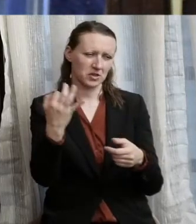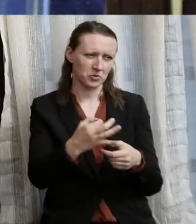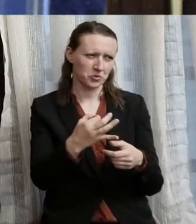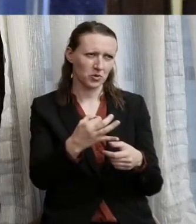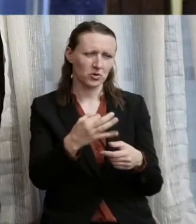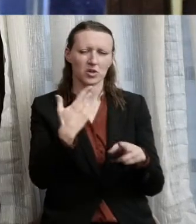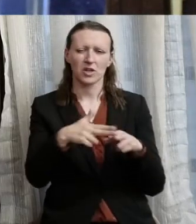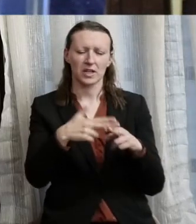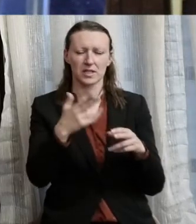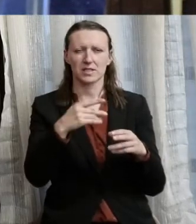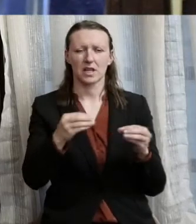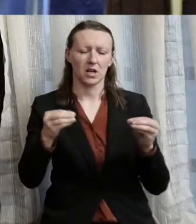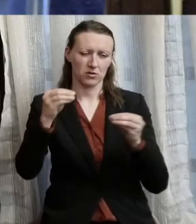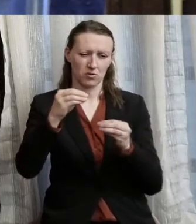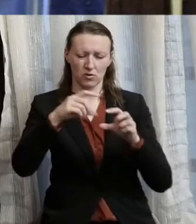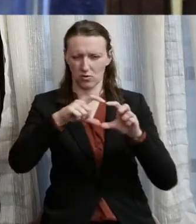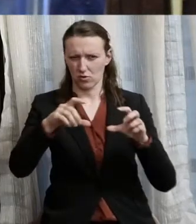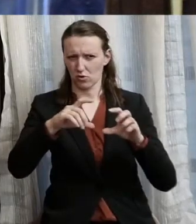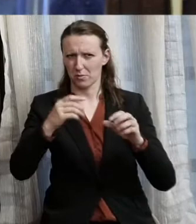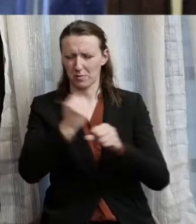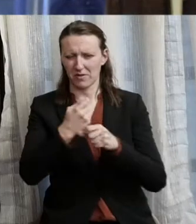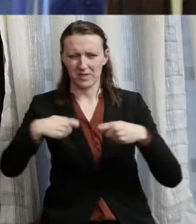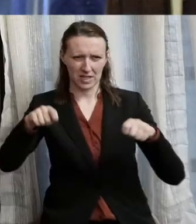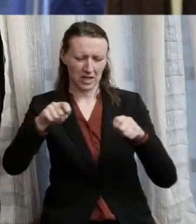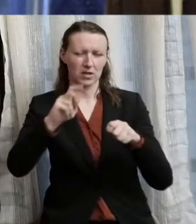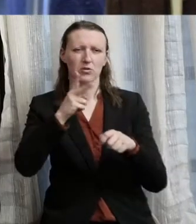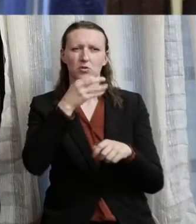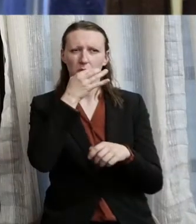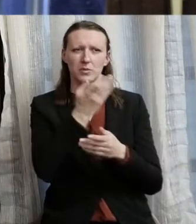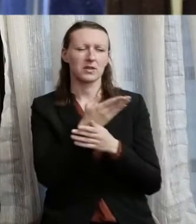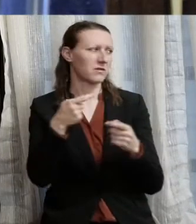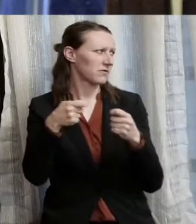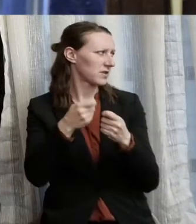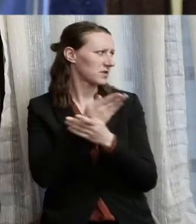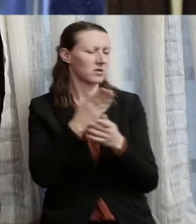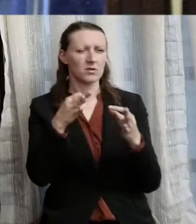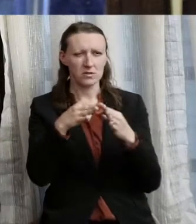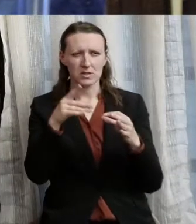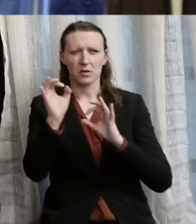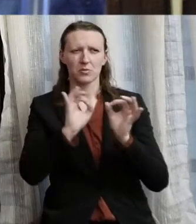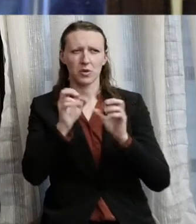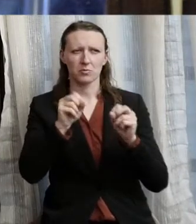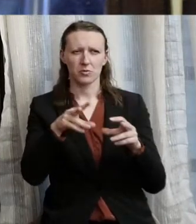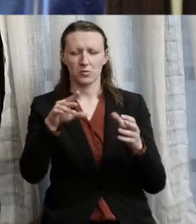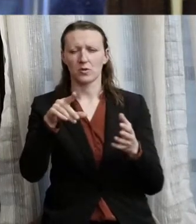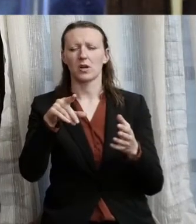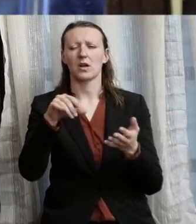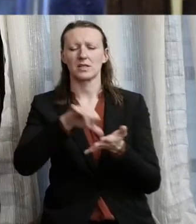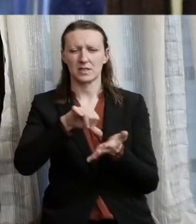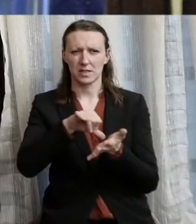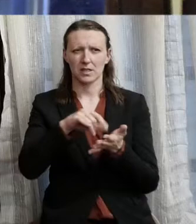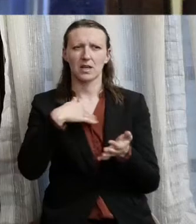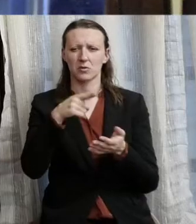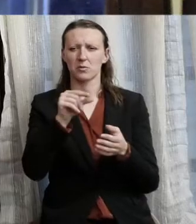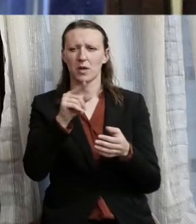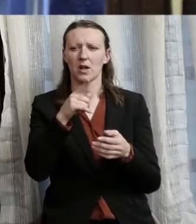50% kredita za dogradnju doma. I moje drugo pitanje je vezano za projekt Pula centar, ali ja